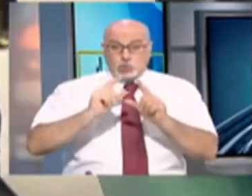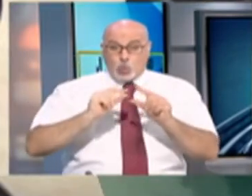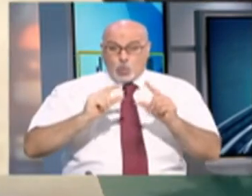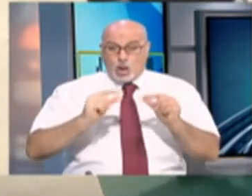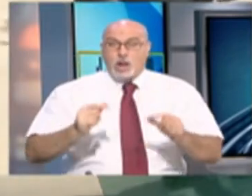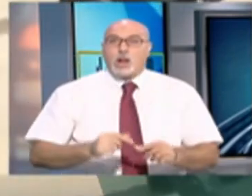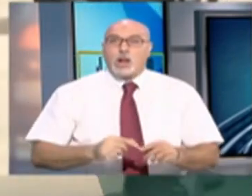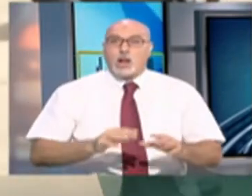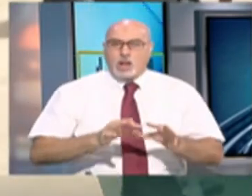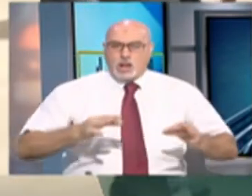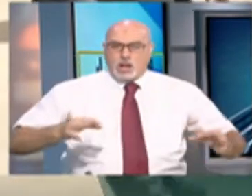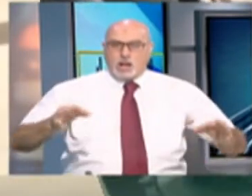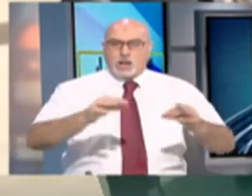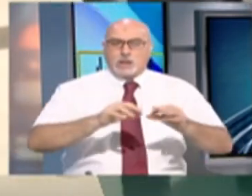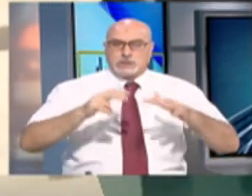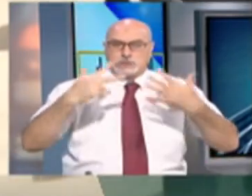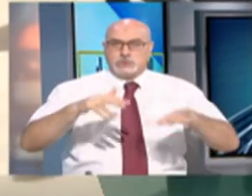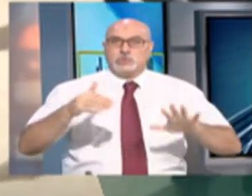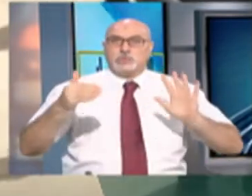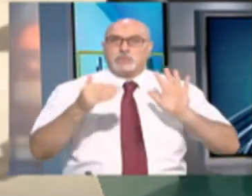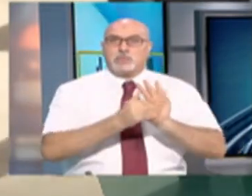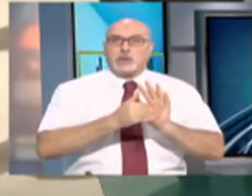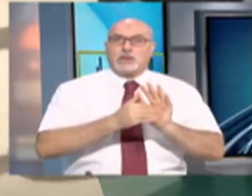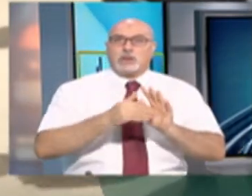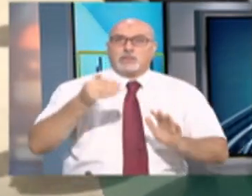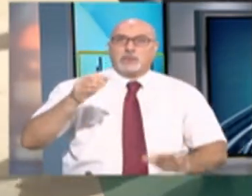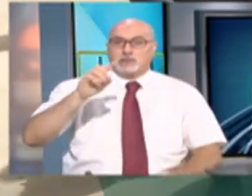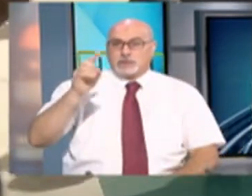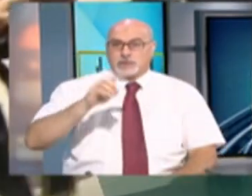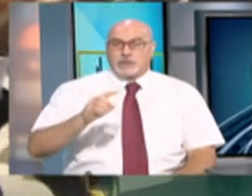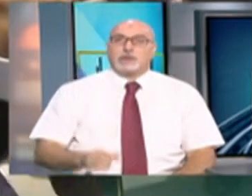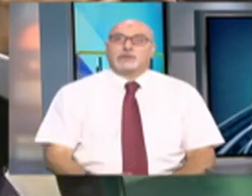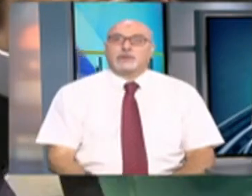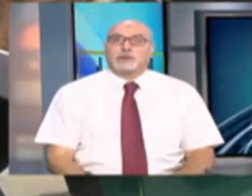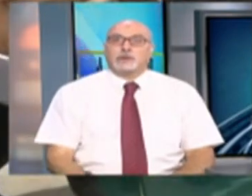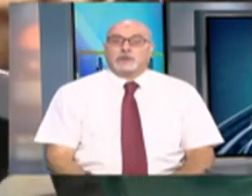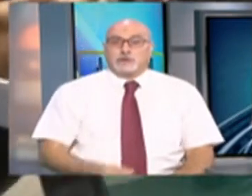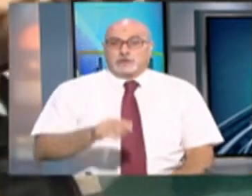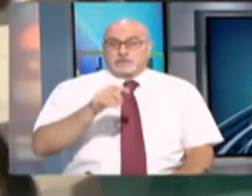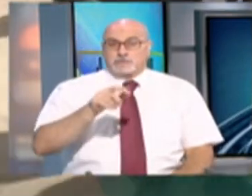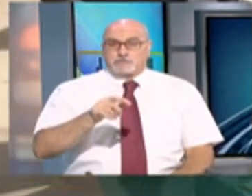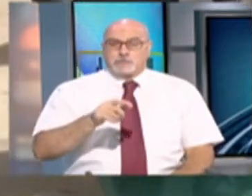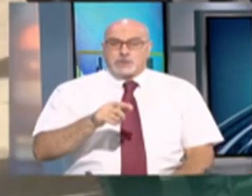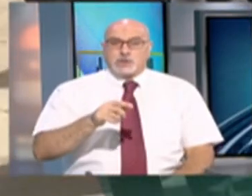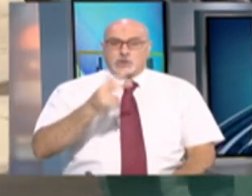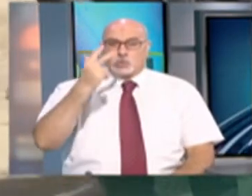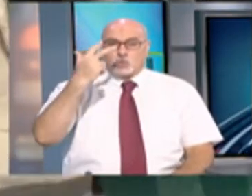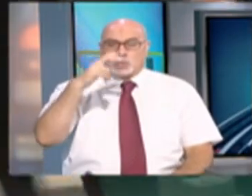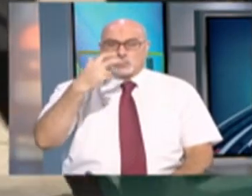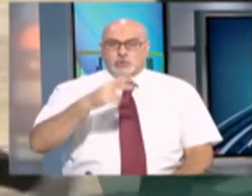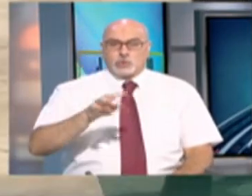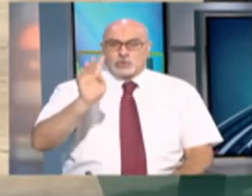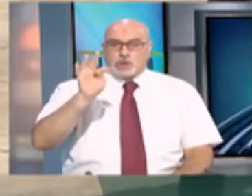مشيد على مساحة 18,000 متر مربع، وبقدرة استيعاب تفوق